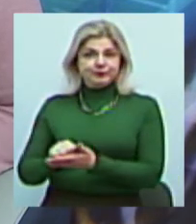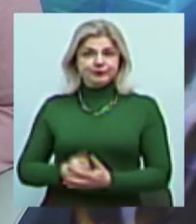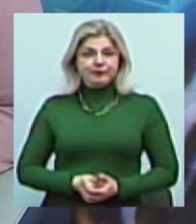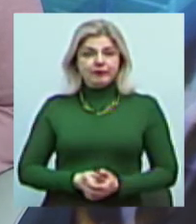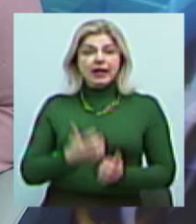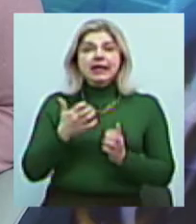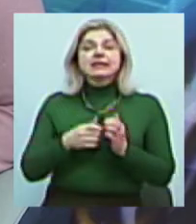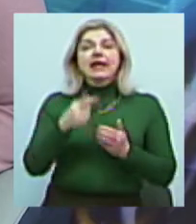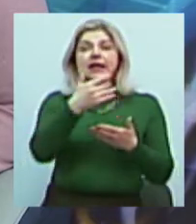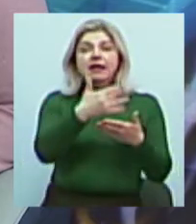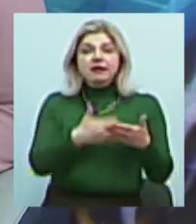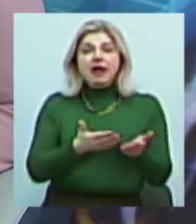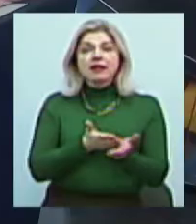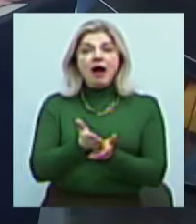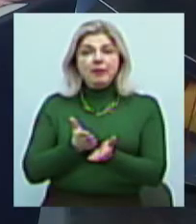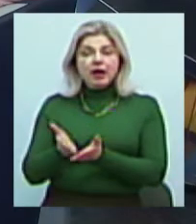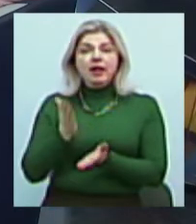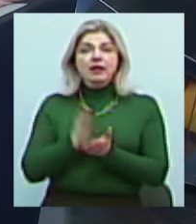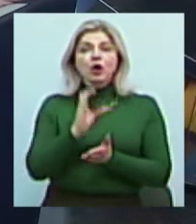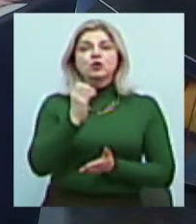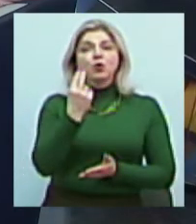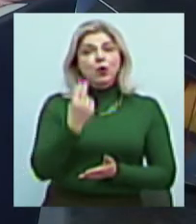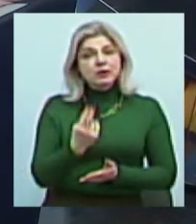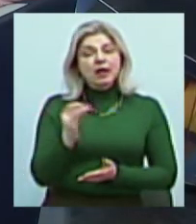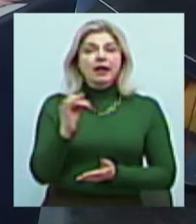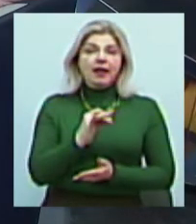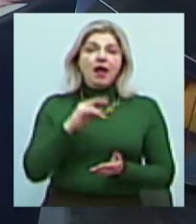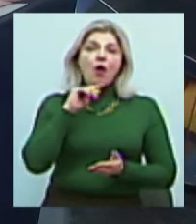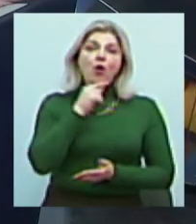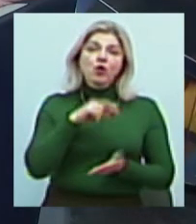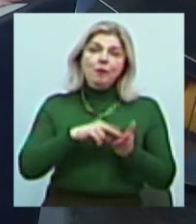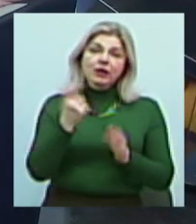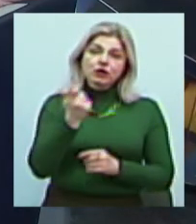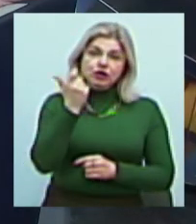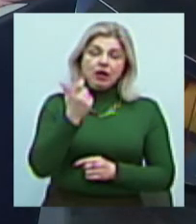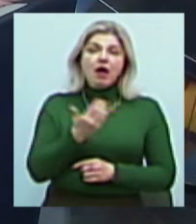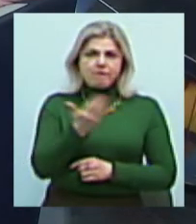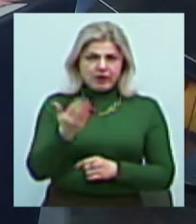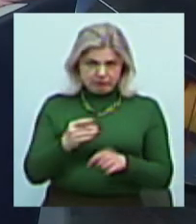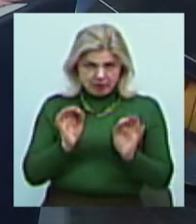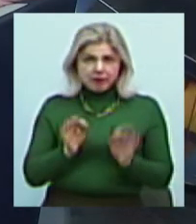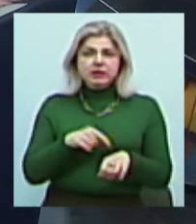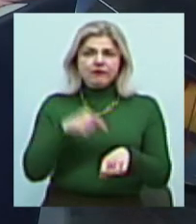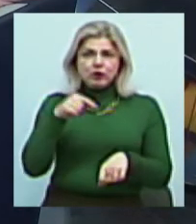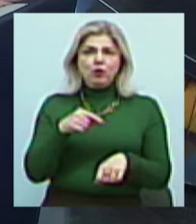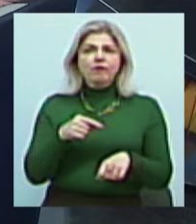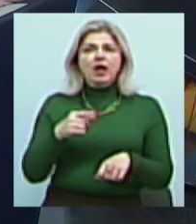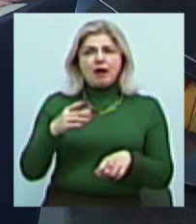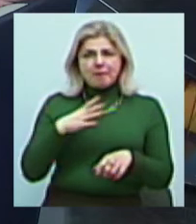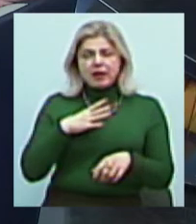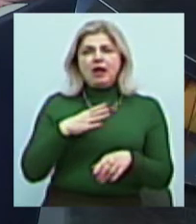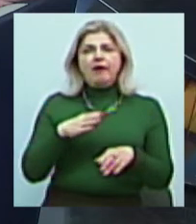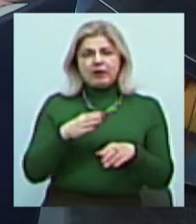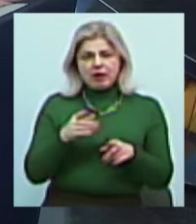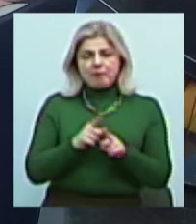Серед перелічених напрямків присутні і соціальні, і економічні. Ви свідомо намагались витримати баланс від цими